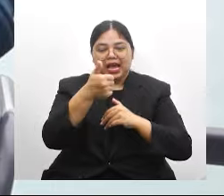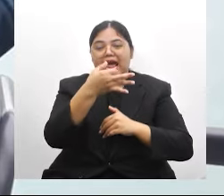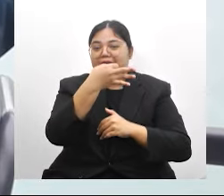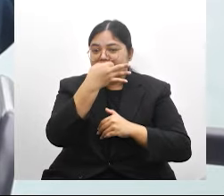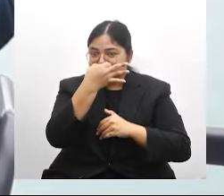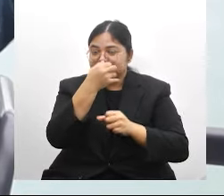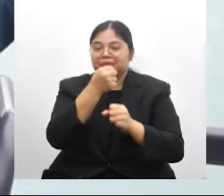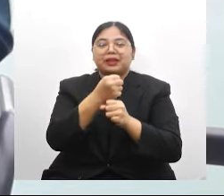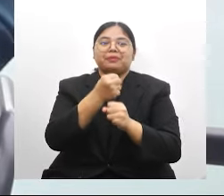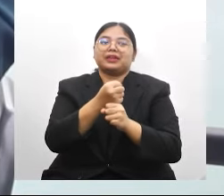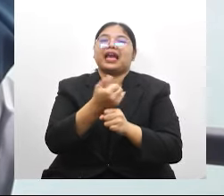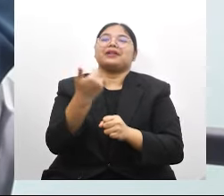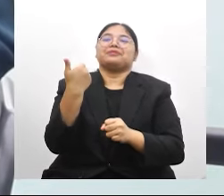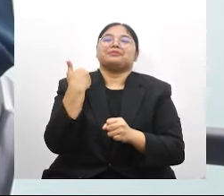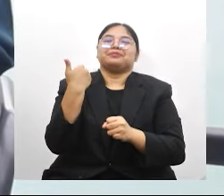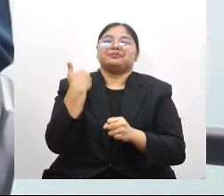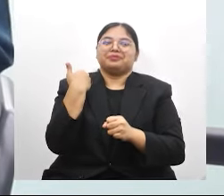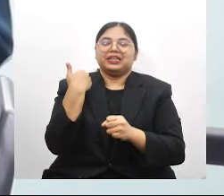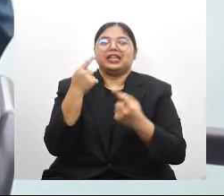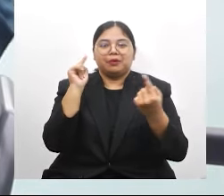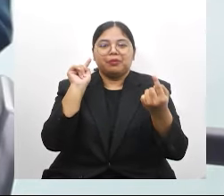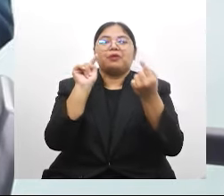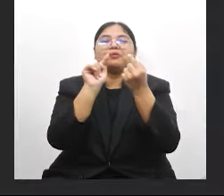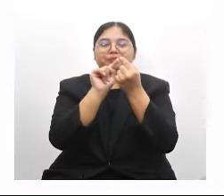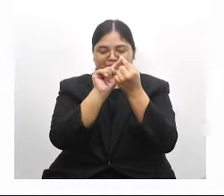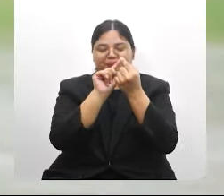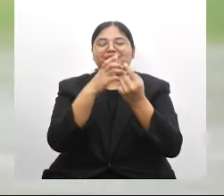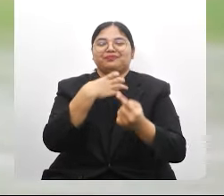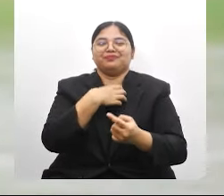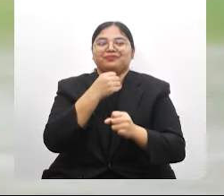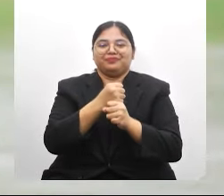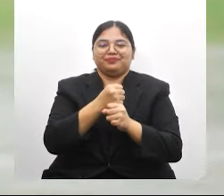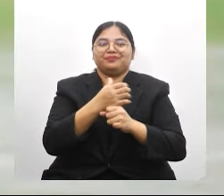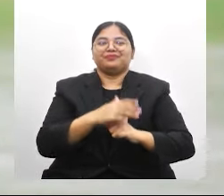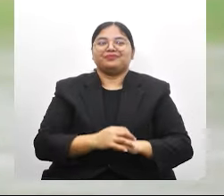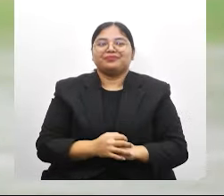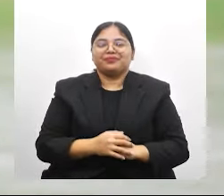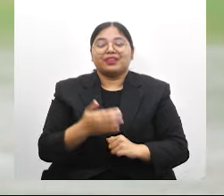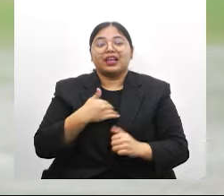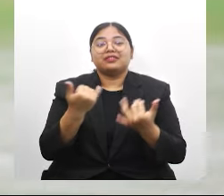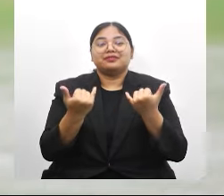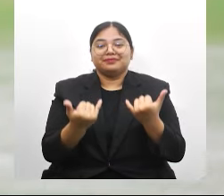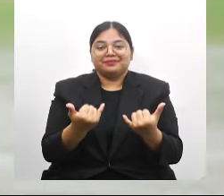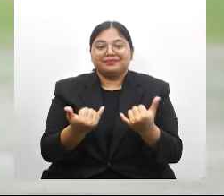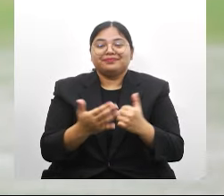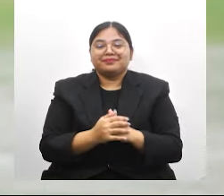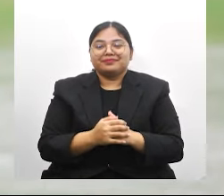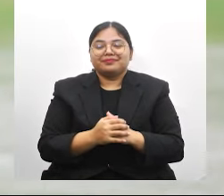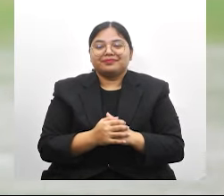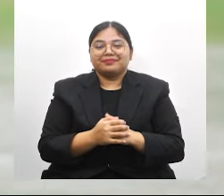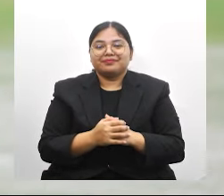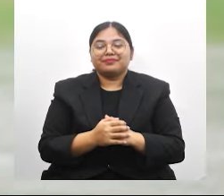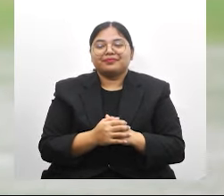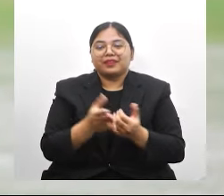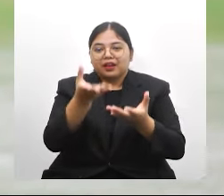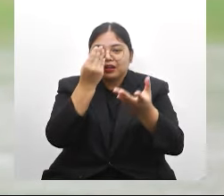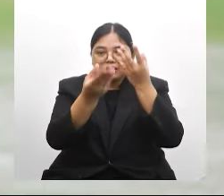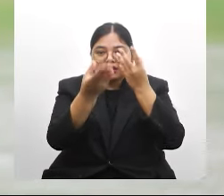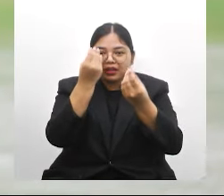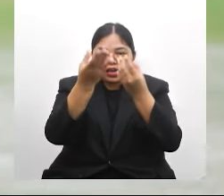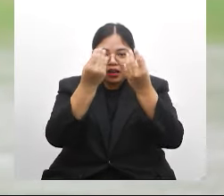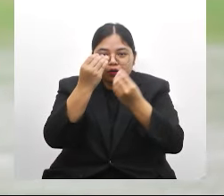งานทำซึ่งเป็นเป้าหมายสูงสุดของการจัดการศึกษานะครับแล้วตอนนี้นะคะหลังจากที่เรานะคะได้เรียนรู้แล้วก็ทราบ